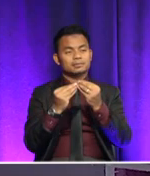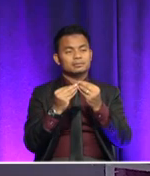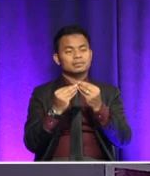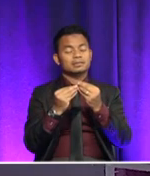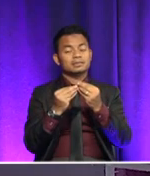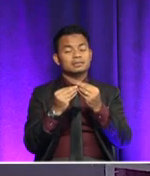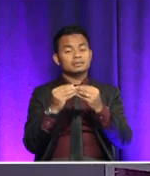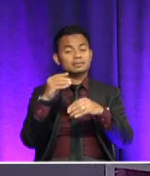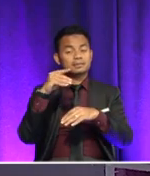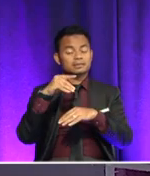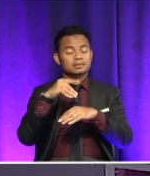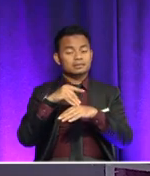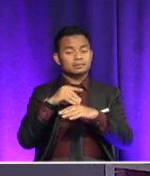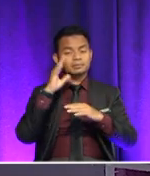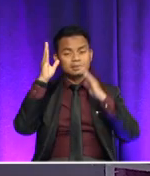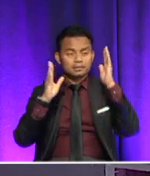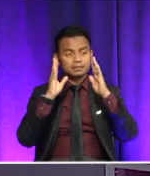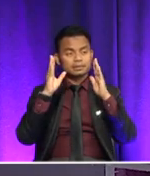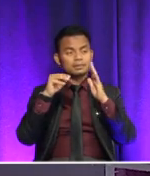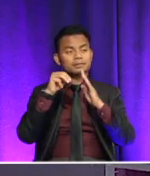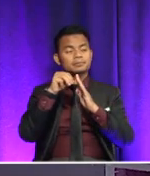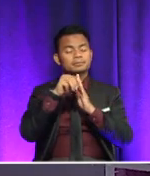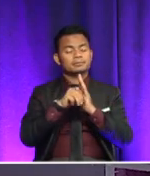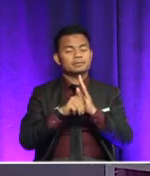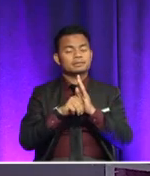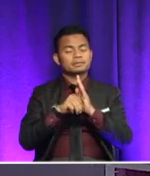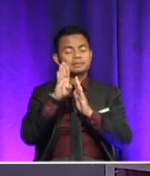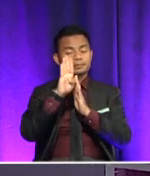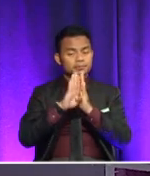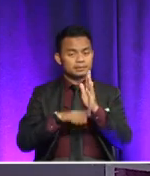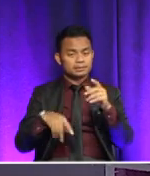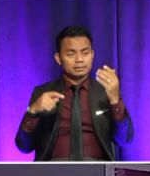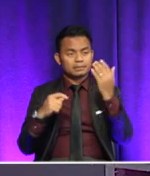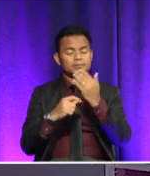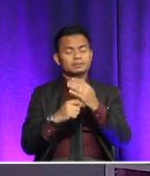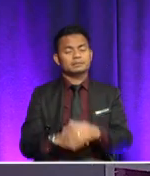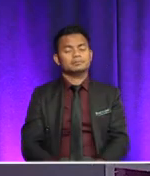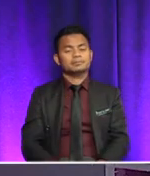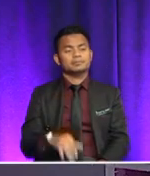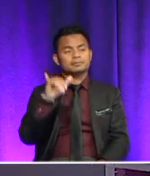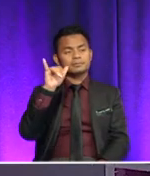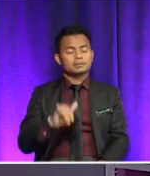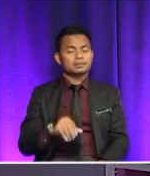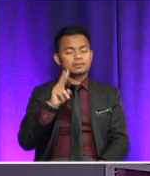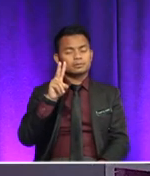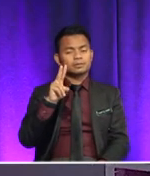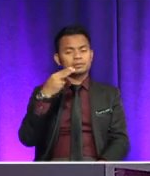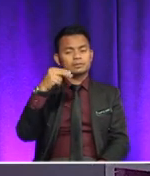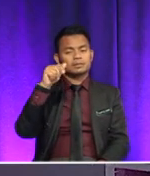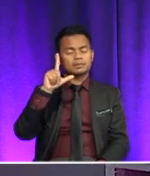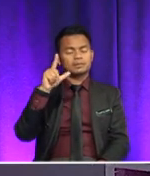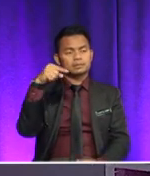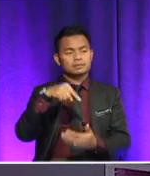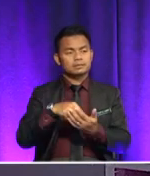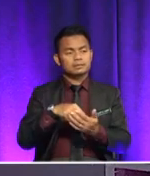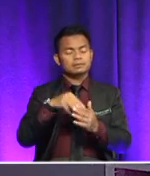mengusulkan tanaman genap semakin bertambah yaitu ayat majmuk relatif yang kedua yaitu hal ini memberikan gambaran